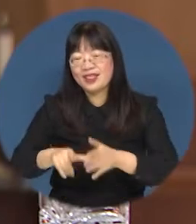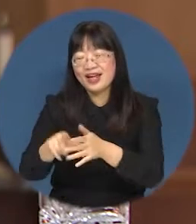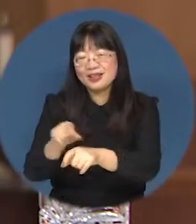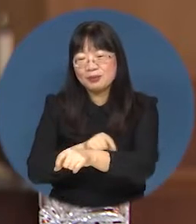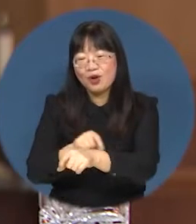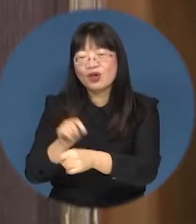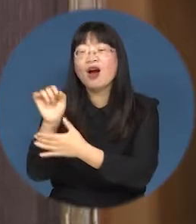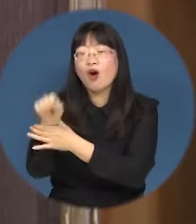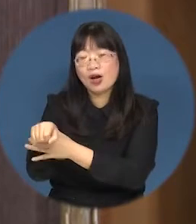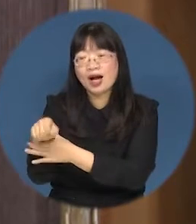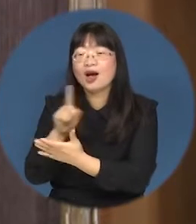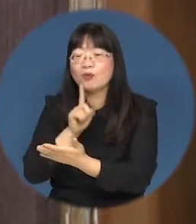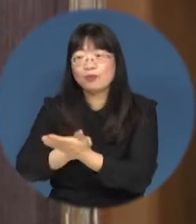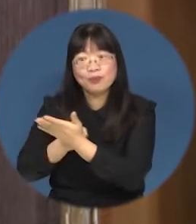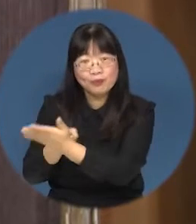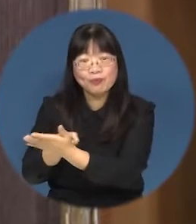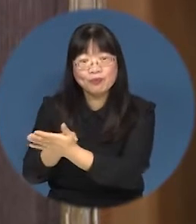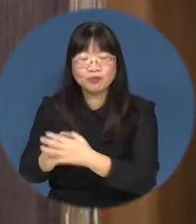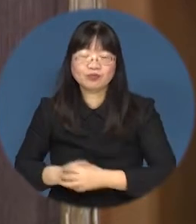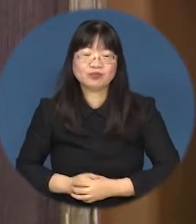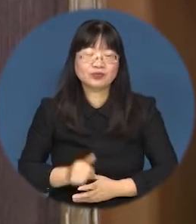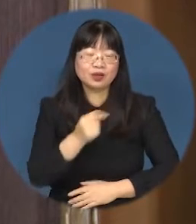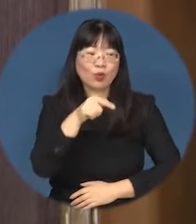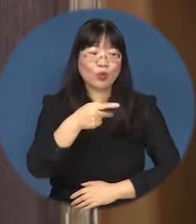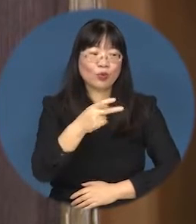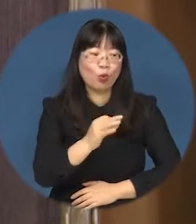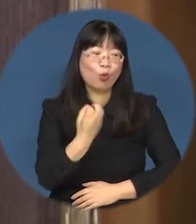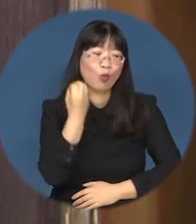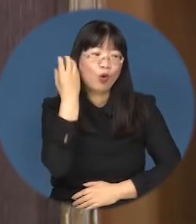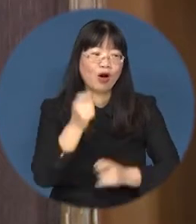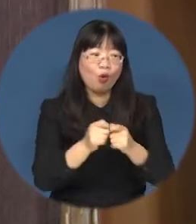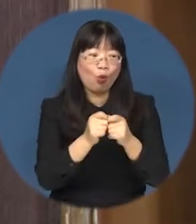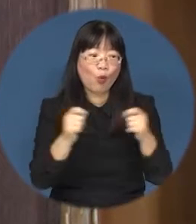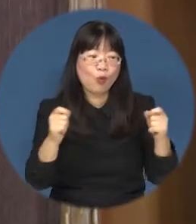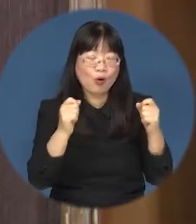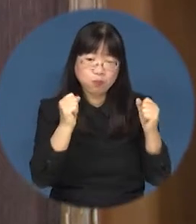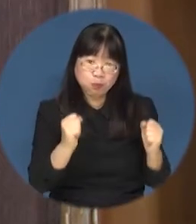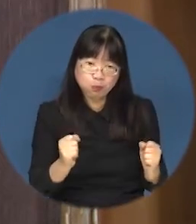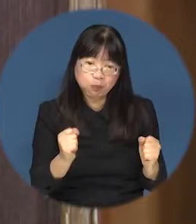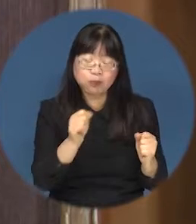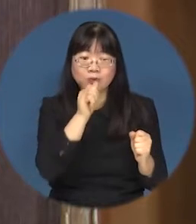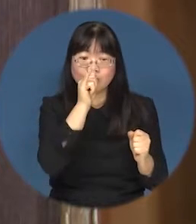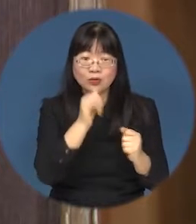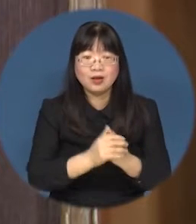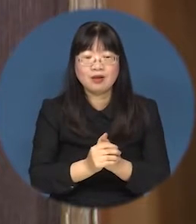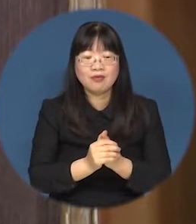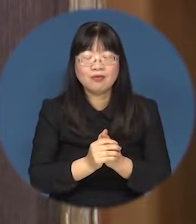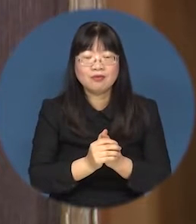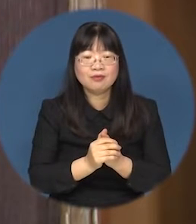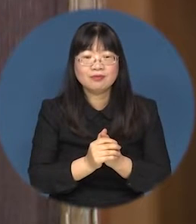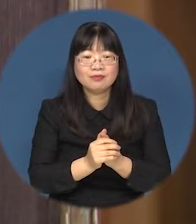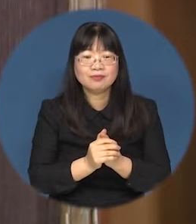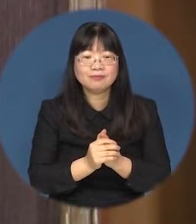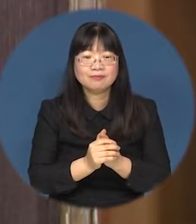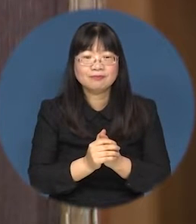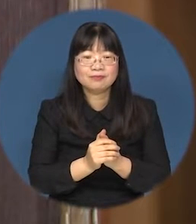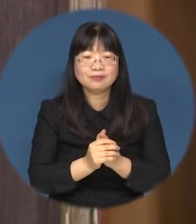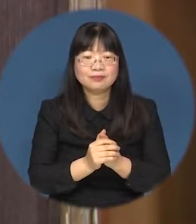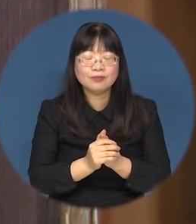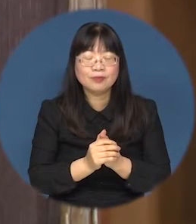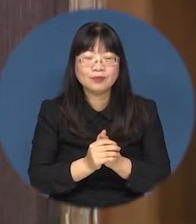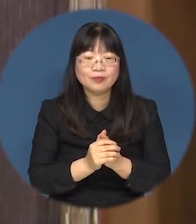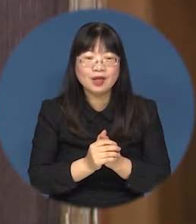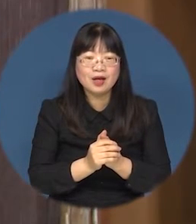특별한 경우에 그리고 이제 고래가 혹등고래가 많이 오랫동안 머물고 있으면은 바닥에 이제 떠 있을 때는 그런 장비가 필요